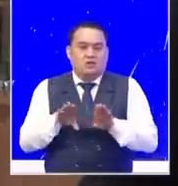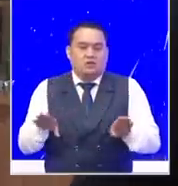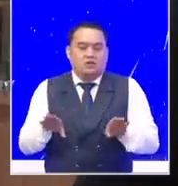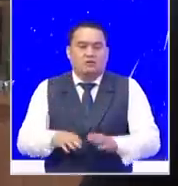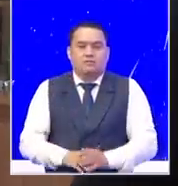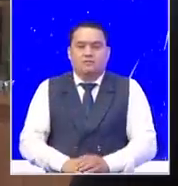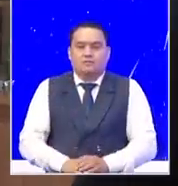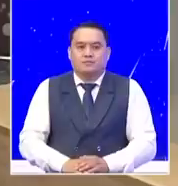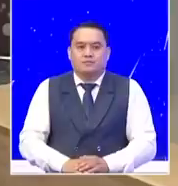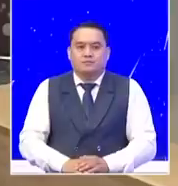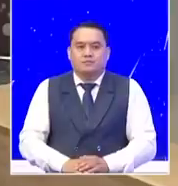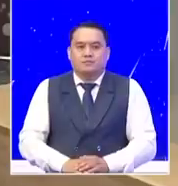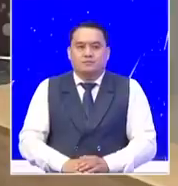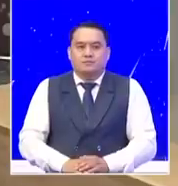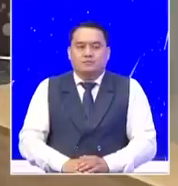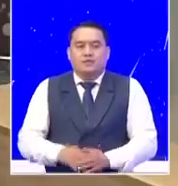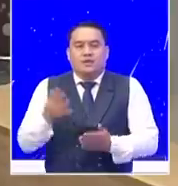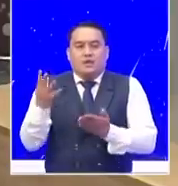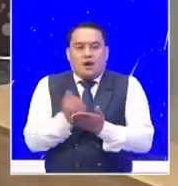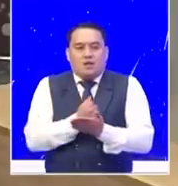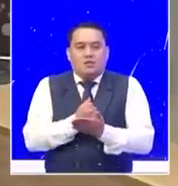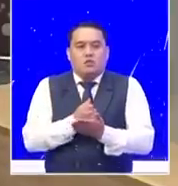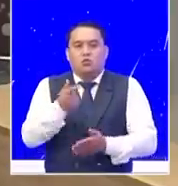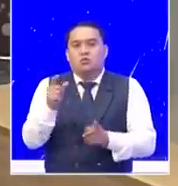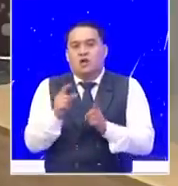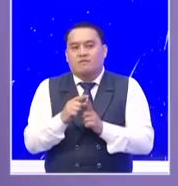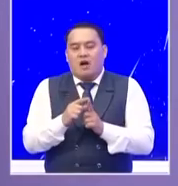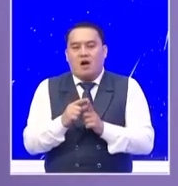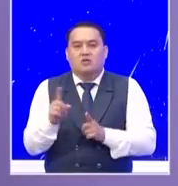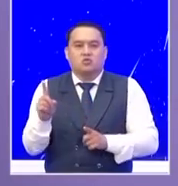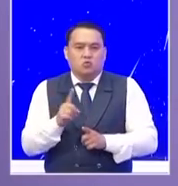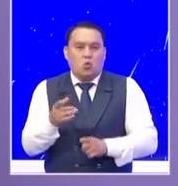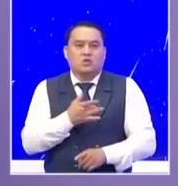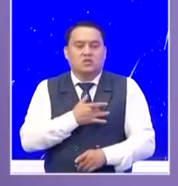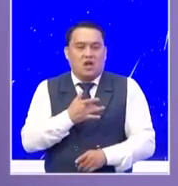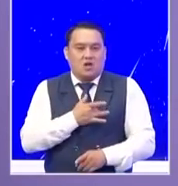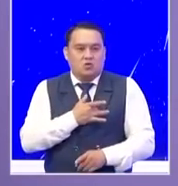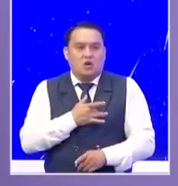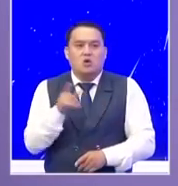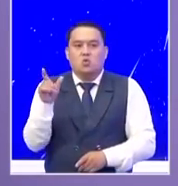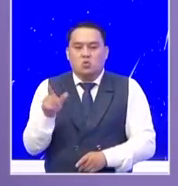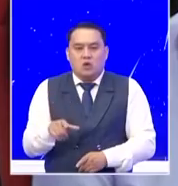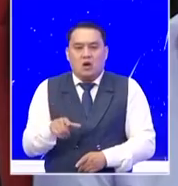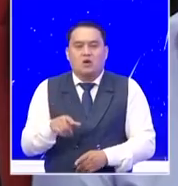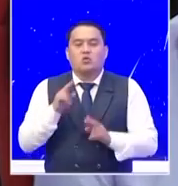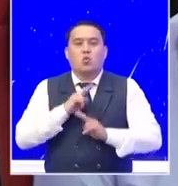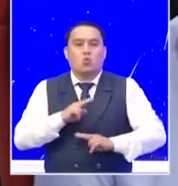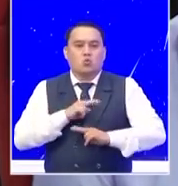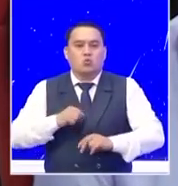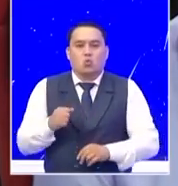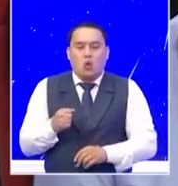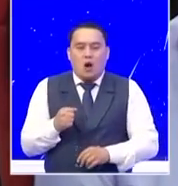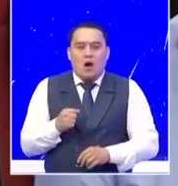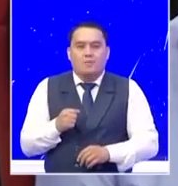нам человек. Найти в нужный момент подходящие слова, а значит ключ к сердцу зрителя, коллеги, друга,